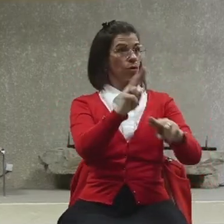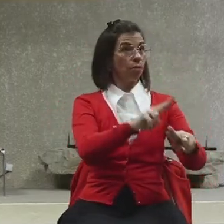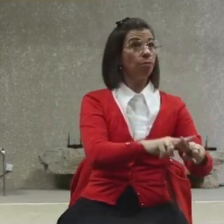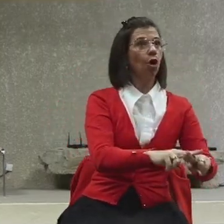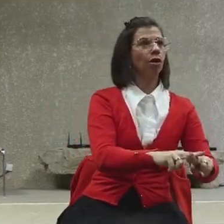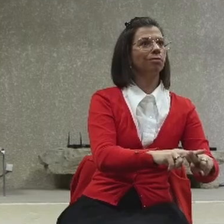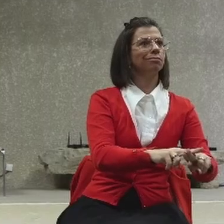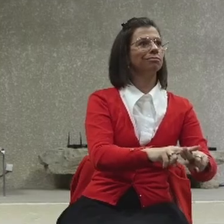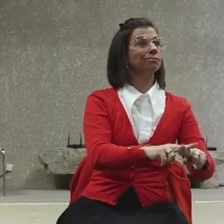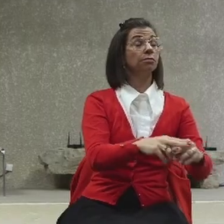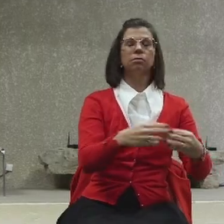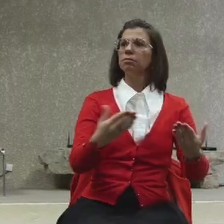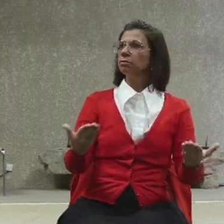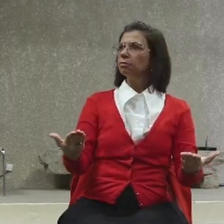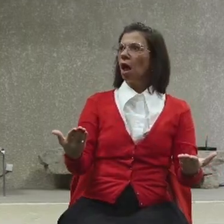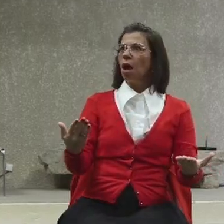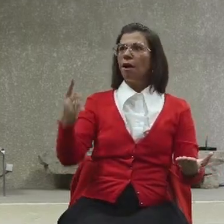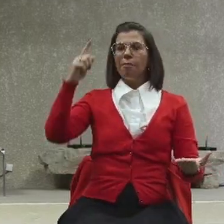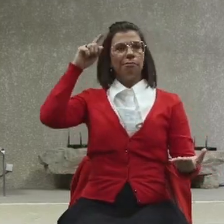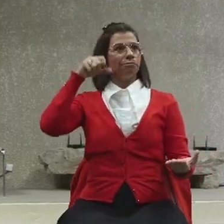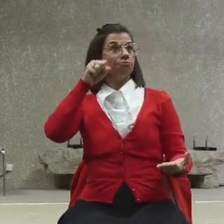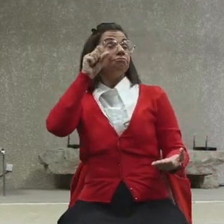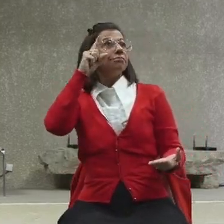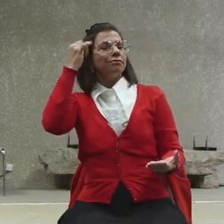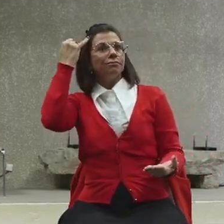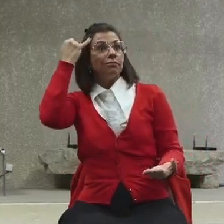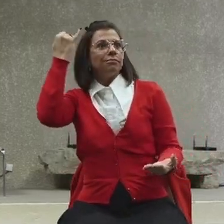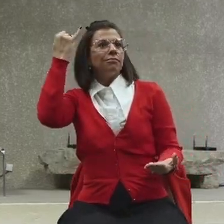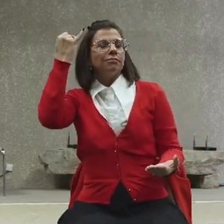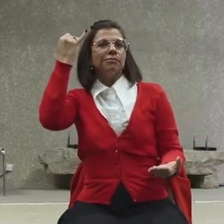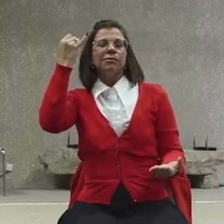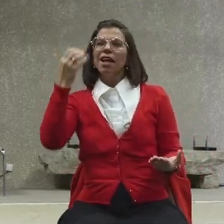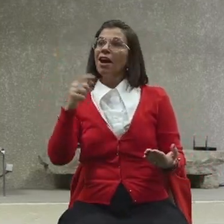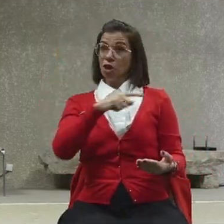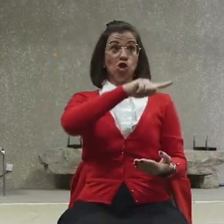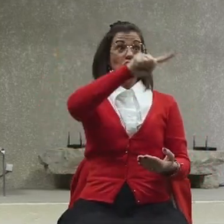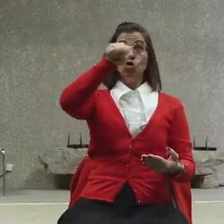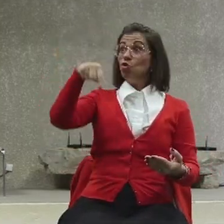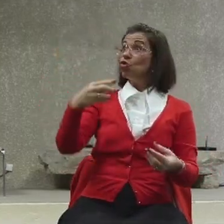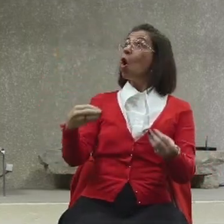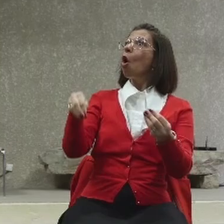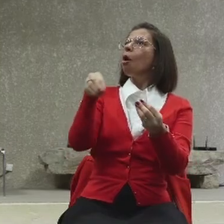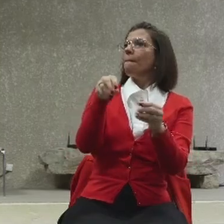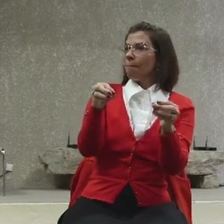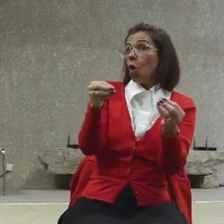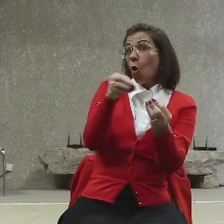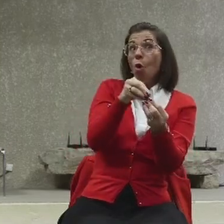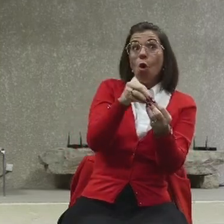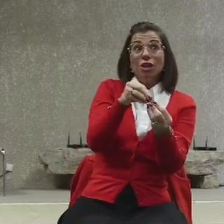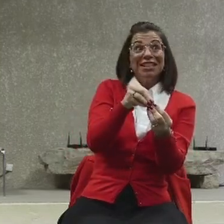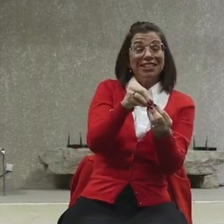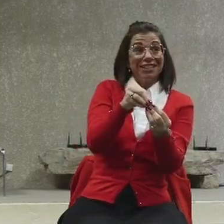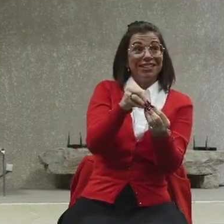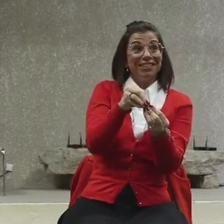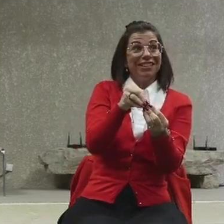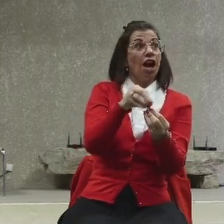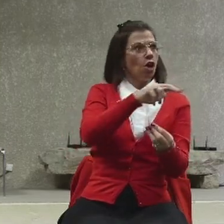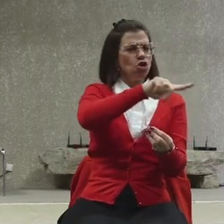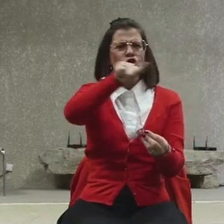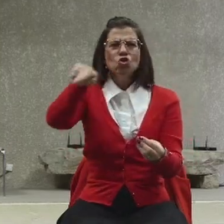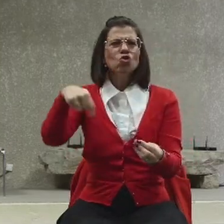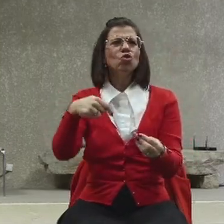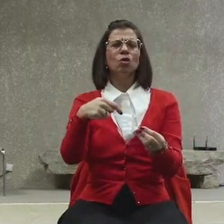2 Corinthiens 5,14, « Si un seul est mort pour tous, tous donc